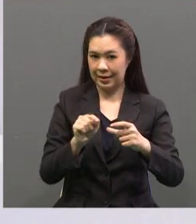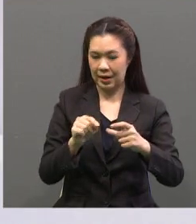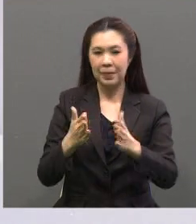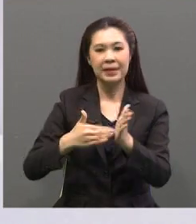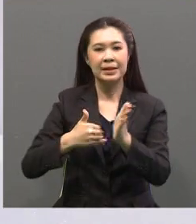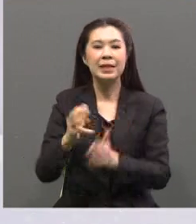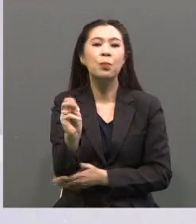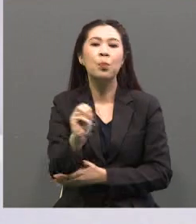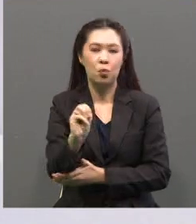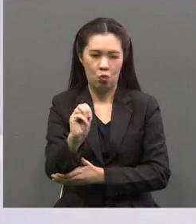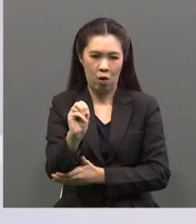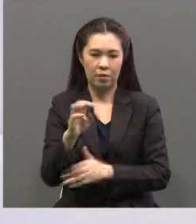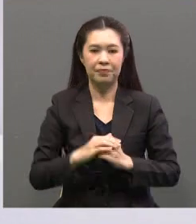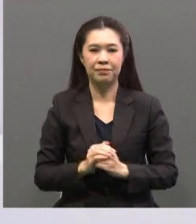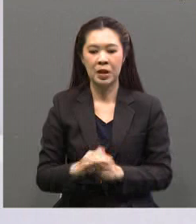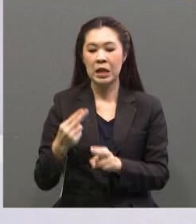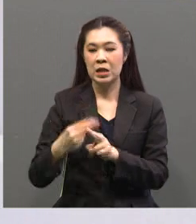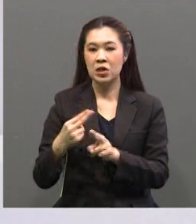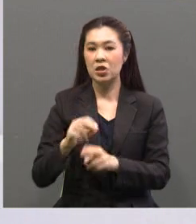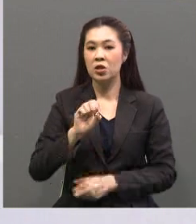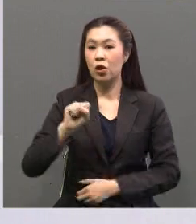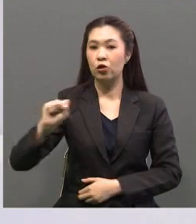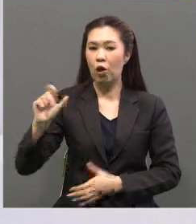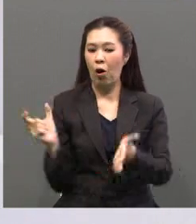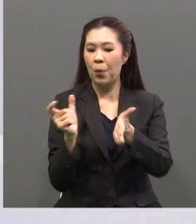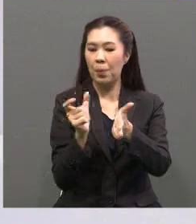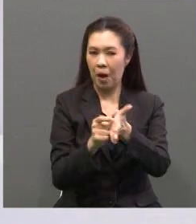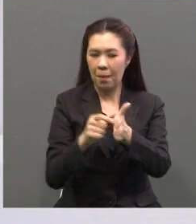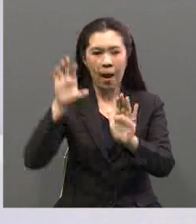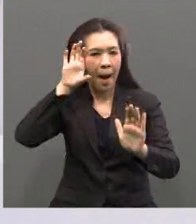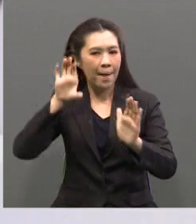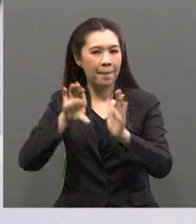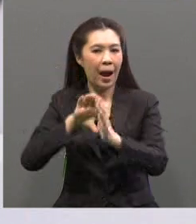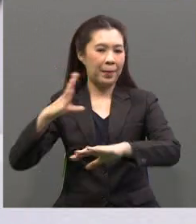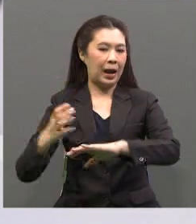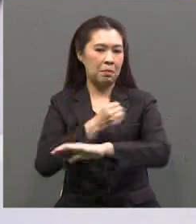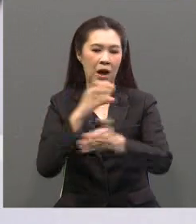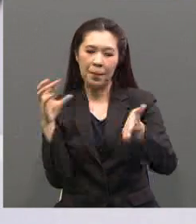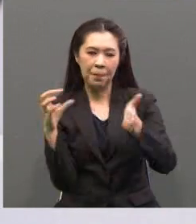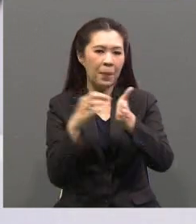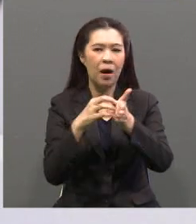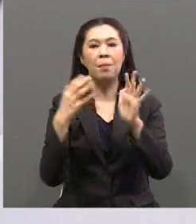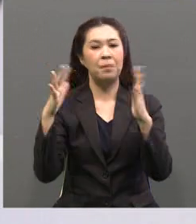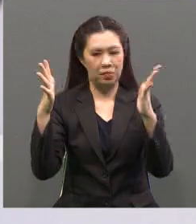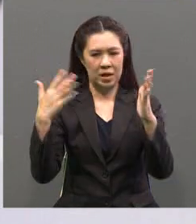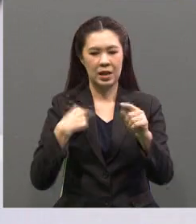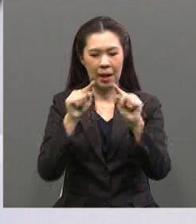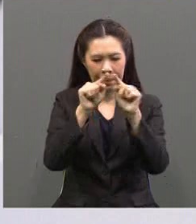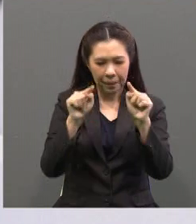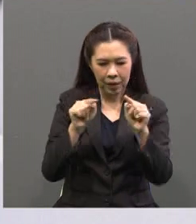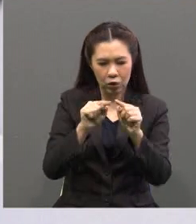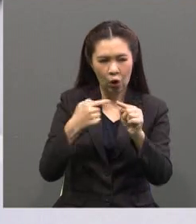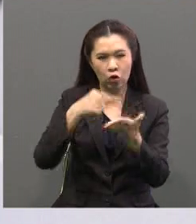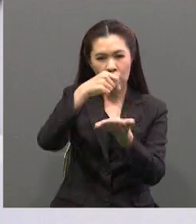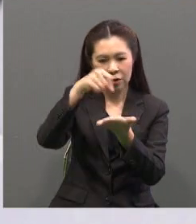สีม่วงเห็นชัดเจนจะไม่มีรายชื่อของสสหรือโลโก้พรรคการเมืองครับมีแค่หมายเลขแล้วก็ช่องกากบาทเท่านั้นนะครับ